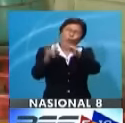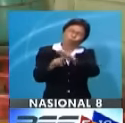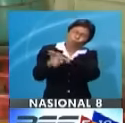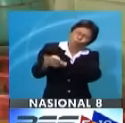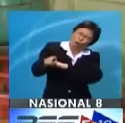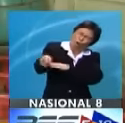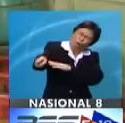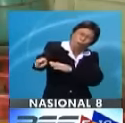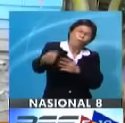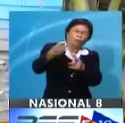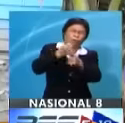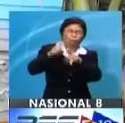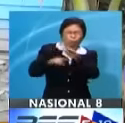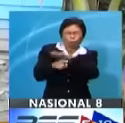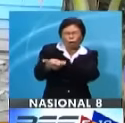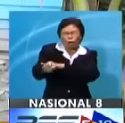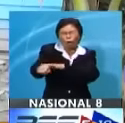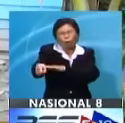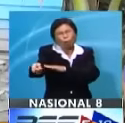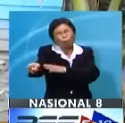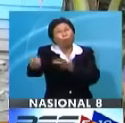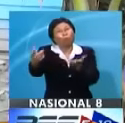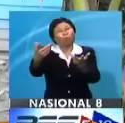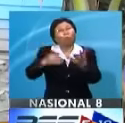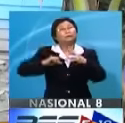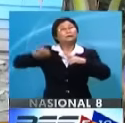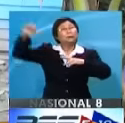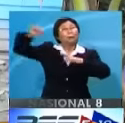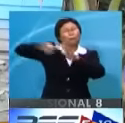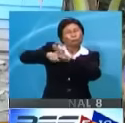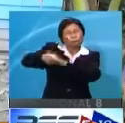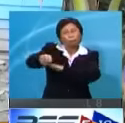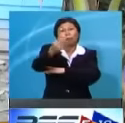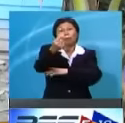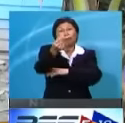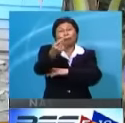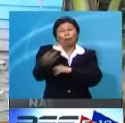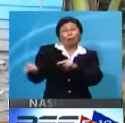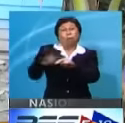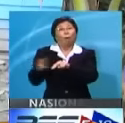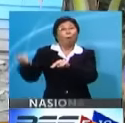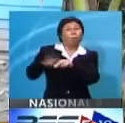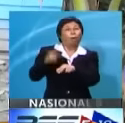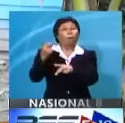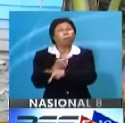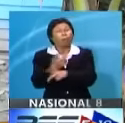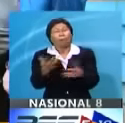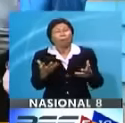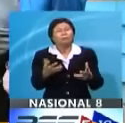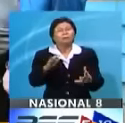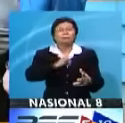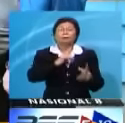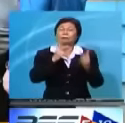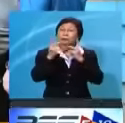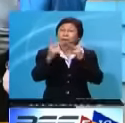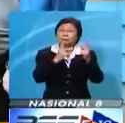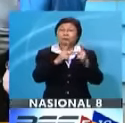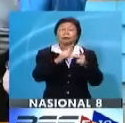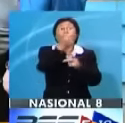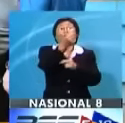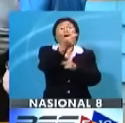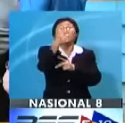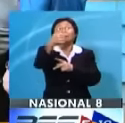ataupun jauh pedalaman di Sabah itu harganya berlipat kali ganda. Saya mengatakan bahawa kalau harga